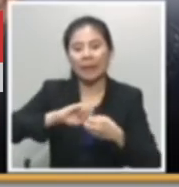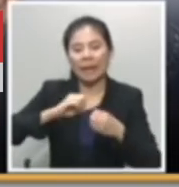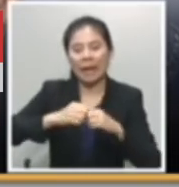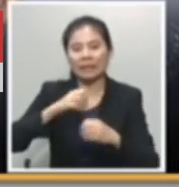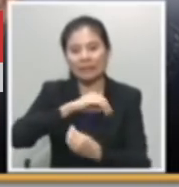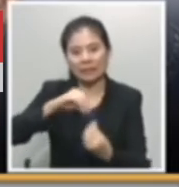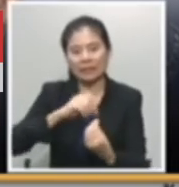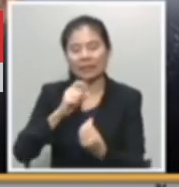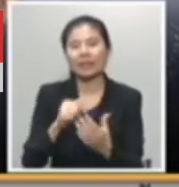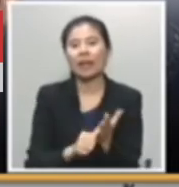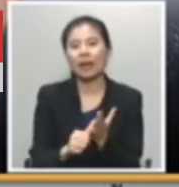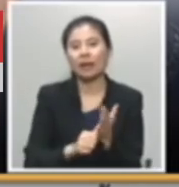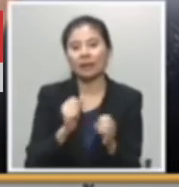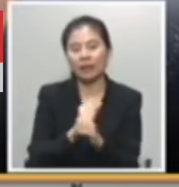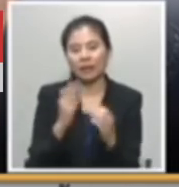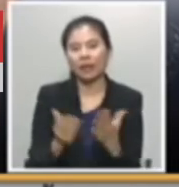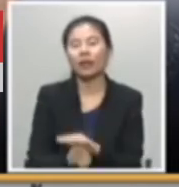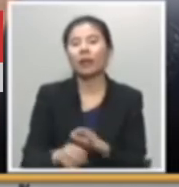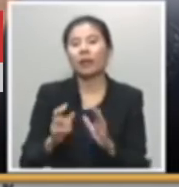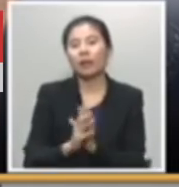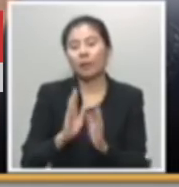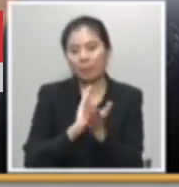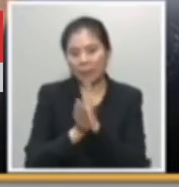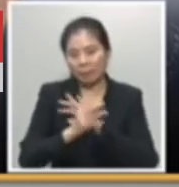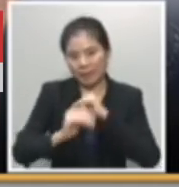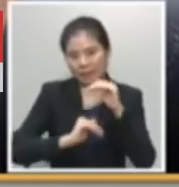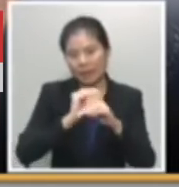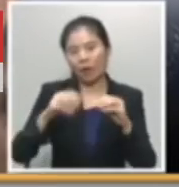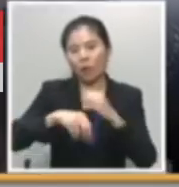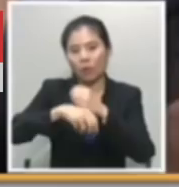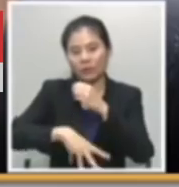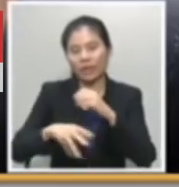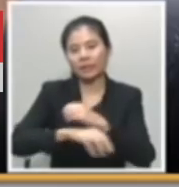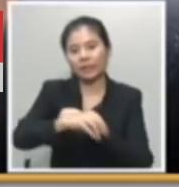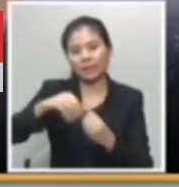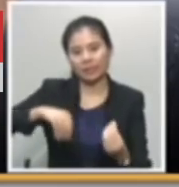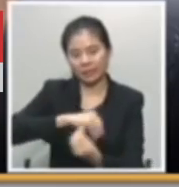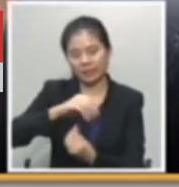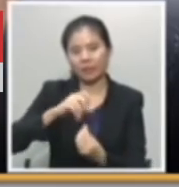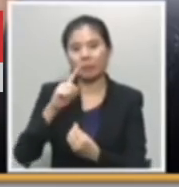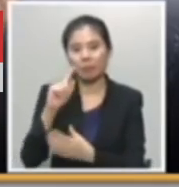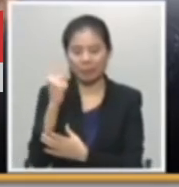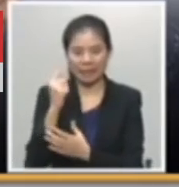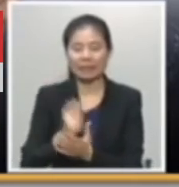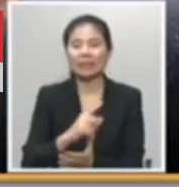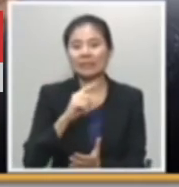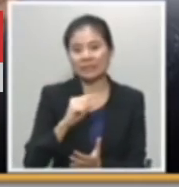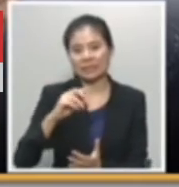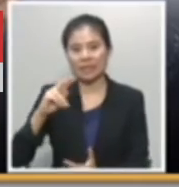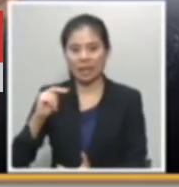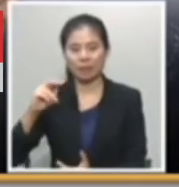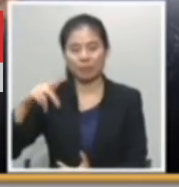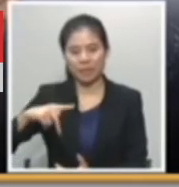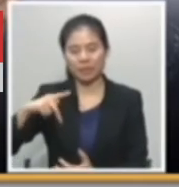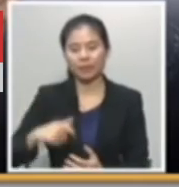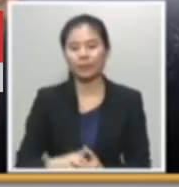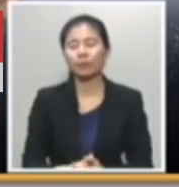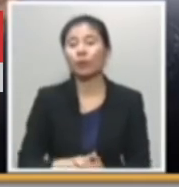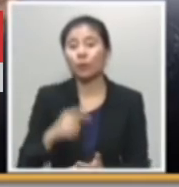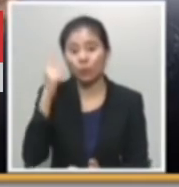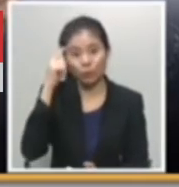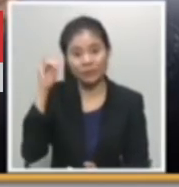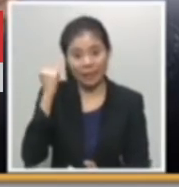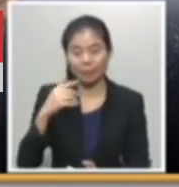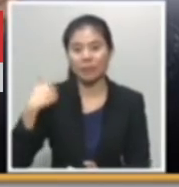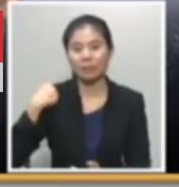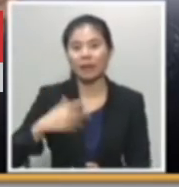ปฏิรูปโครงสร้างระบบประมาณแผ่นดินใหม่ให้เน้น GNP ท่านรู้จัก GNP ไ